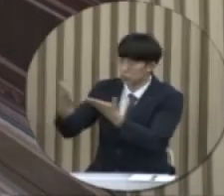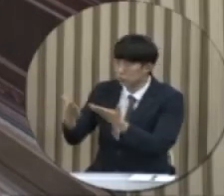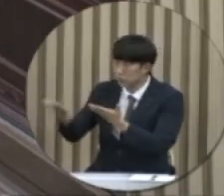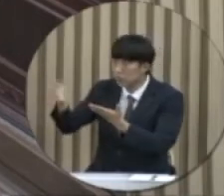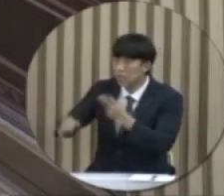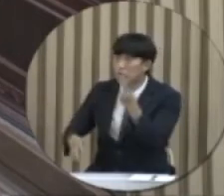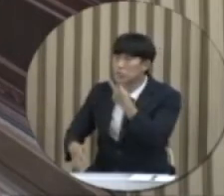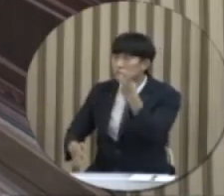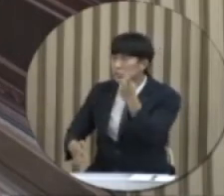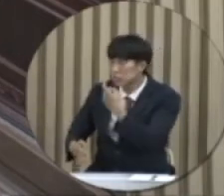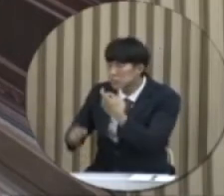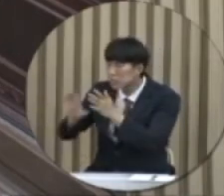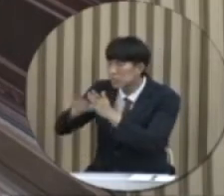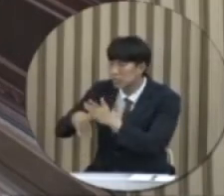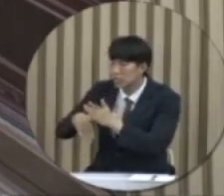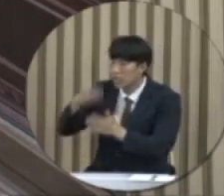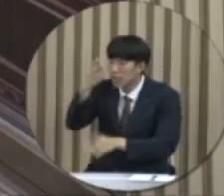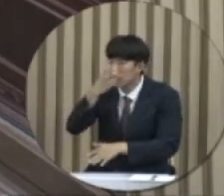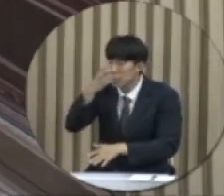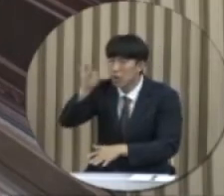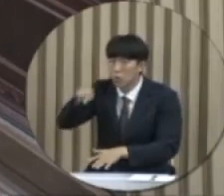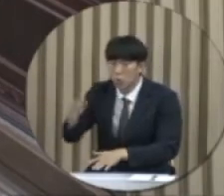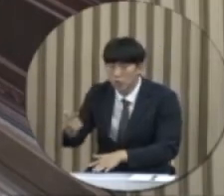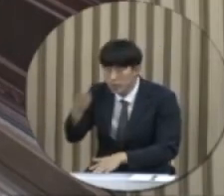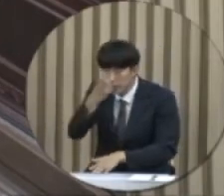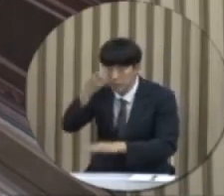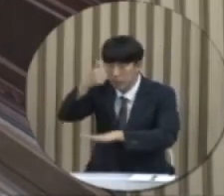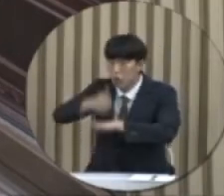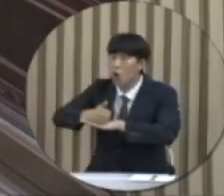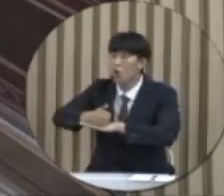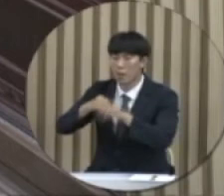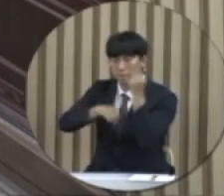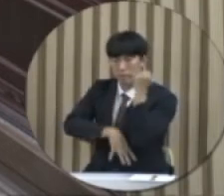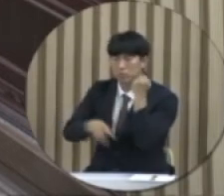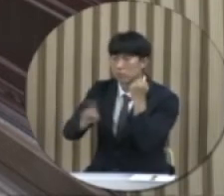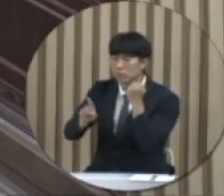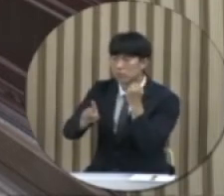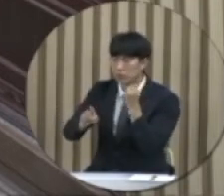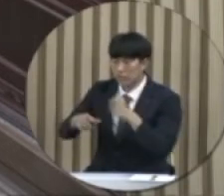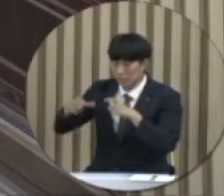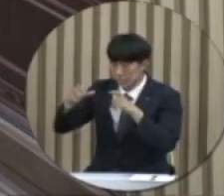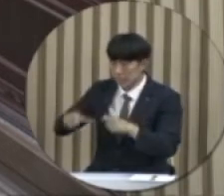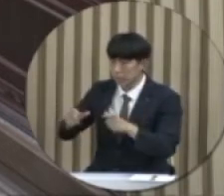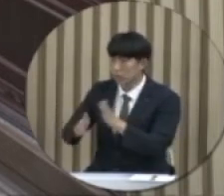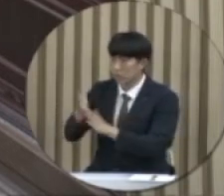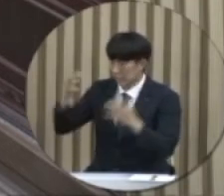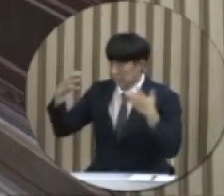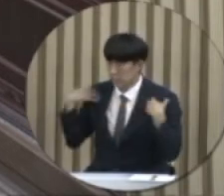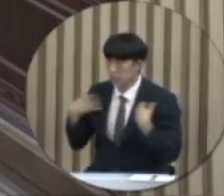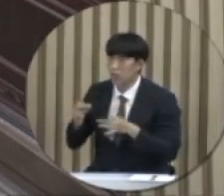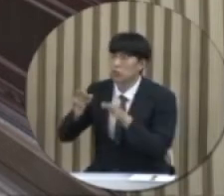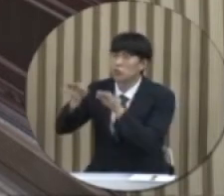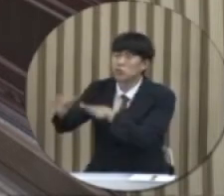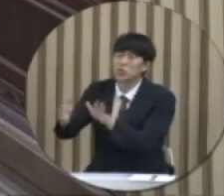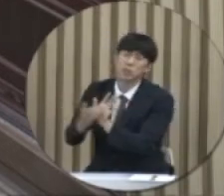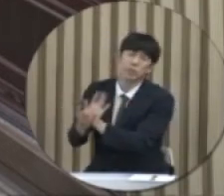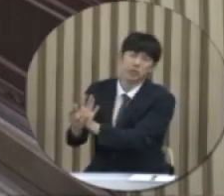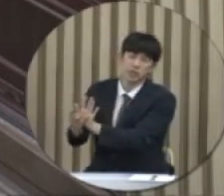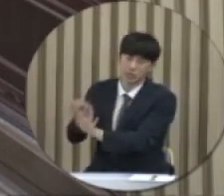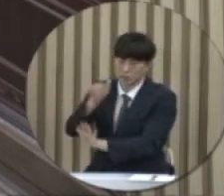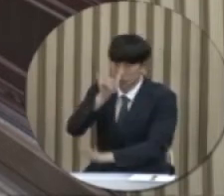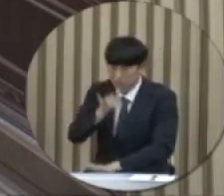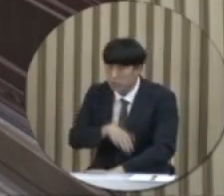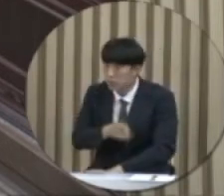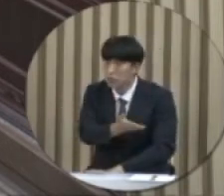2010년에 감사원 감사 결과를 바탕으로 해서 지자체에다 투입하는 게 상당히 많이 막혀 있는 거는 충분히 다